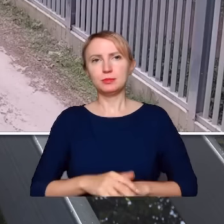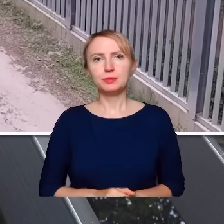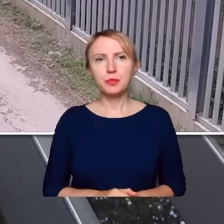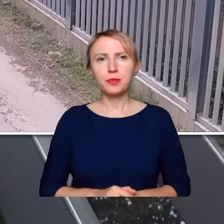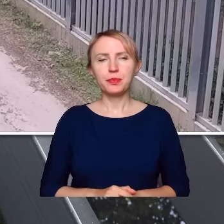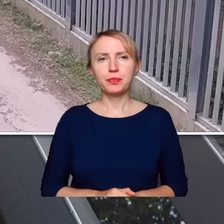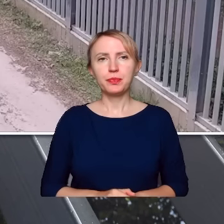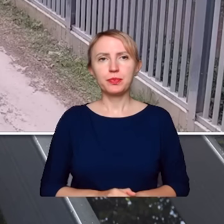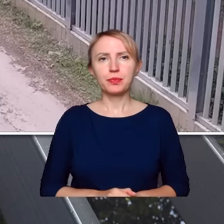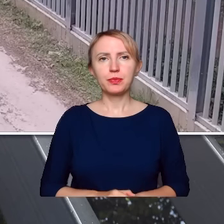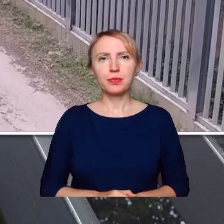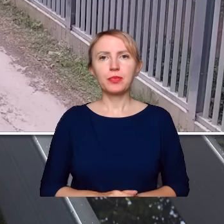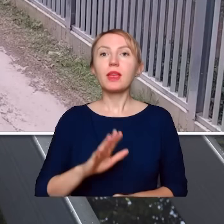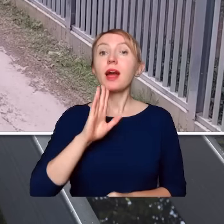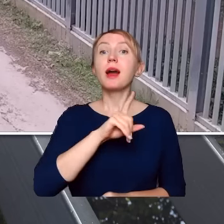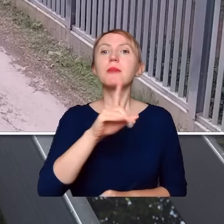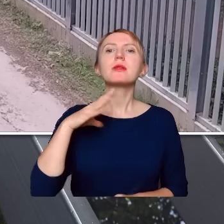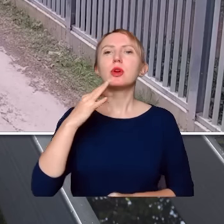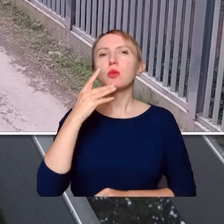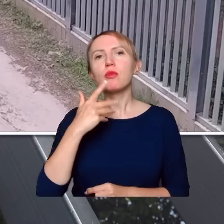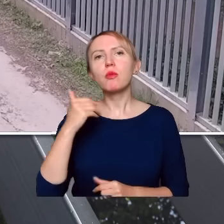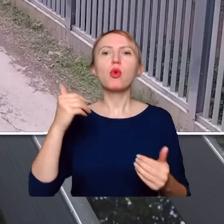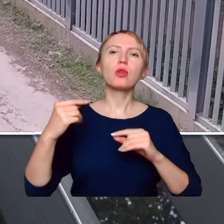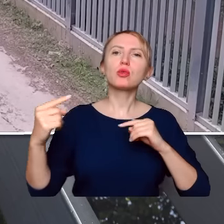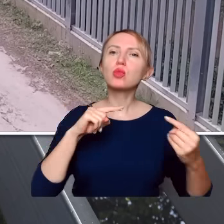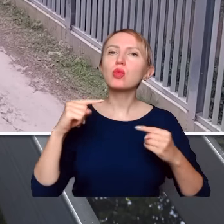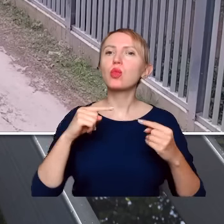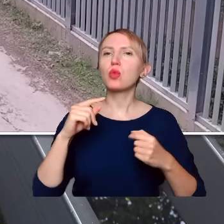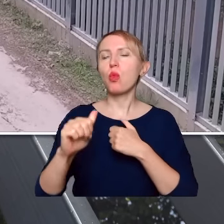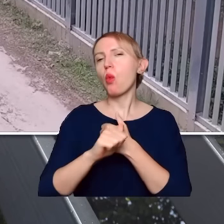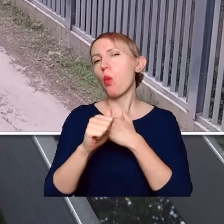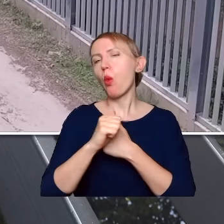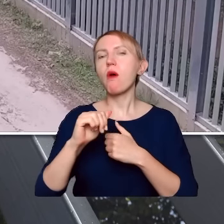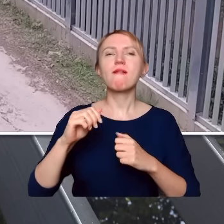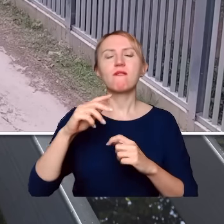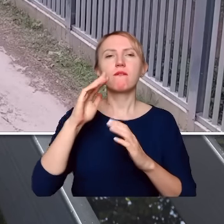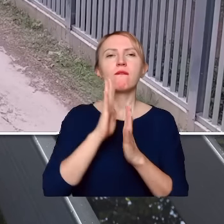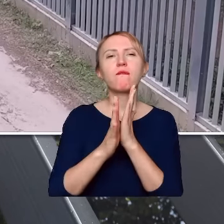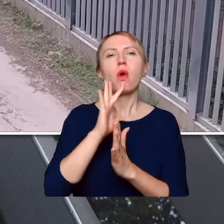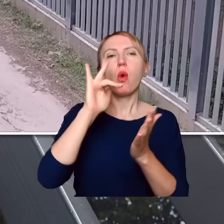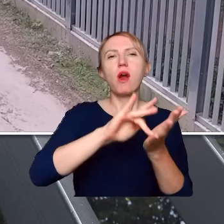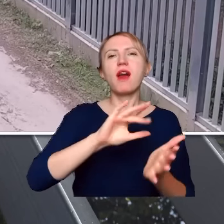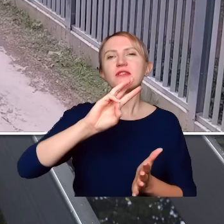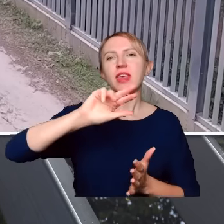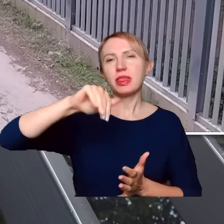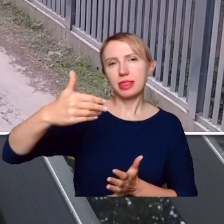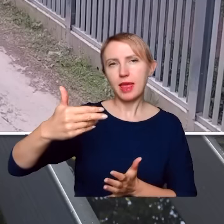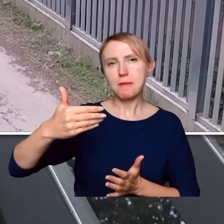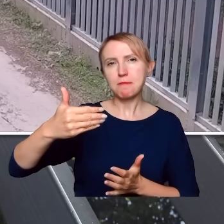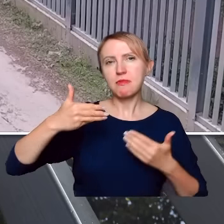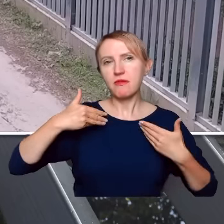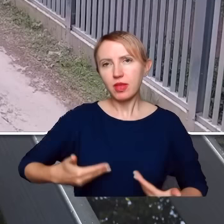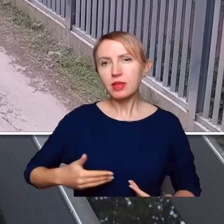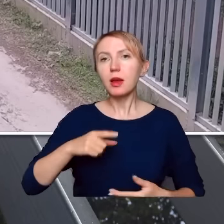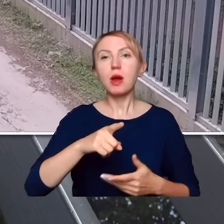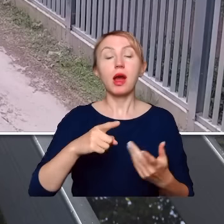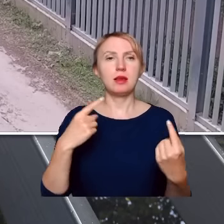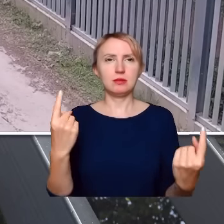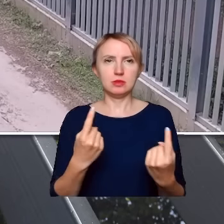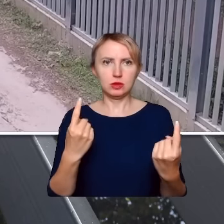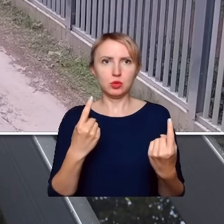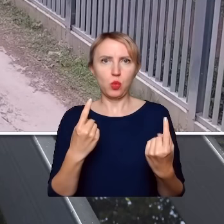mówili, możemy dyskutować o zasadności wojny w Wietnamie, ale na Komisji Obrony Izby Reprezentantów,